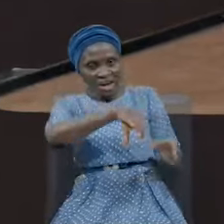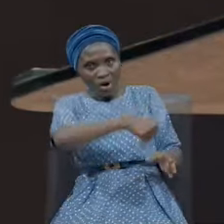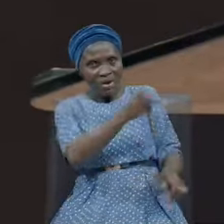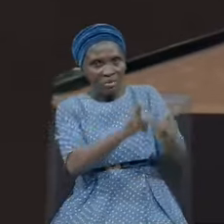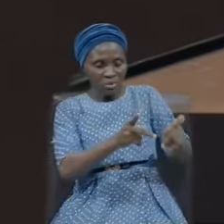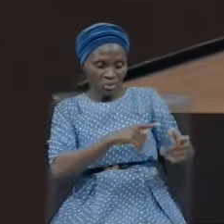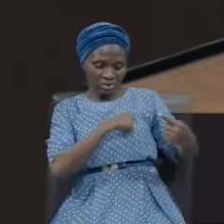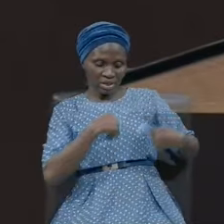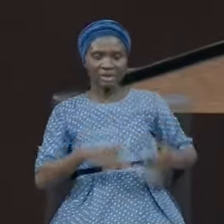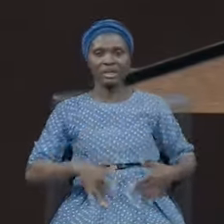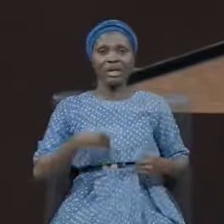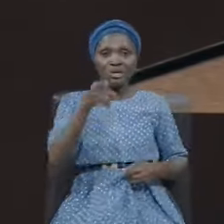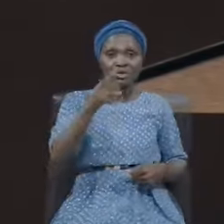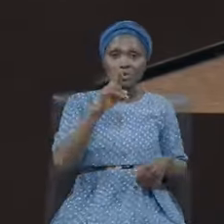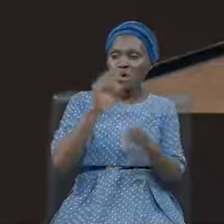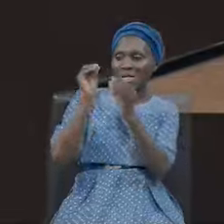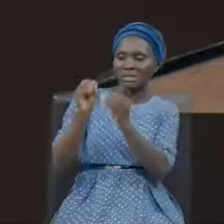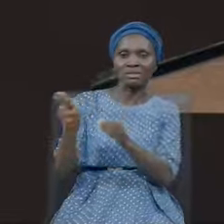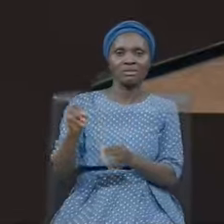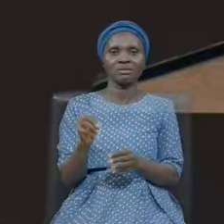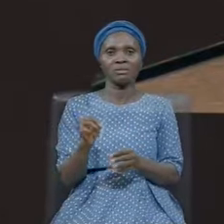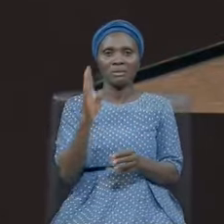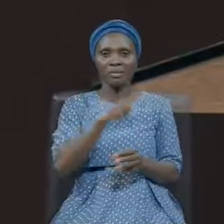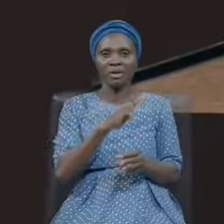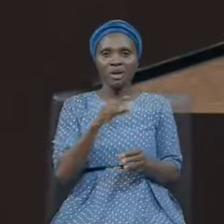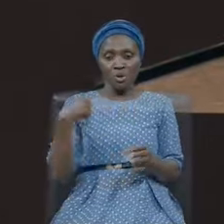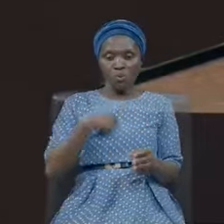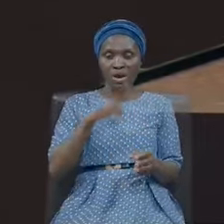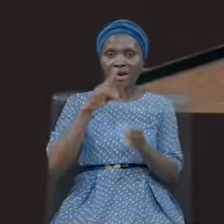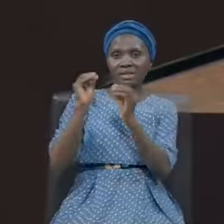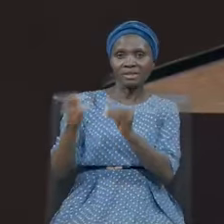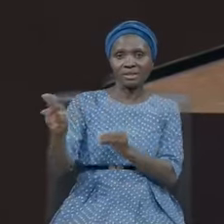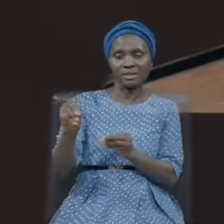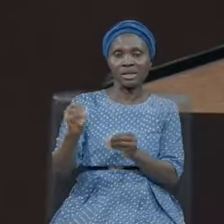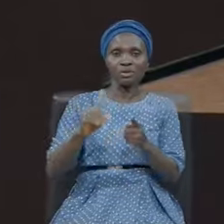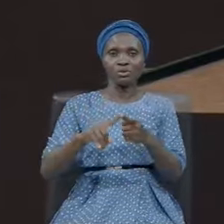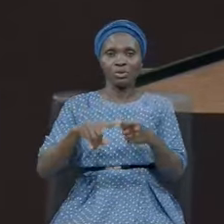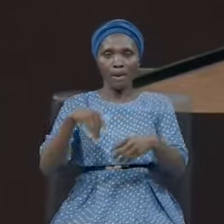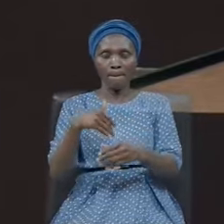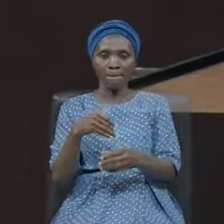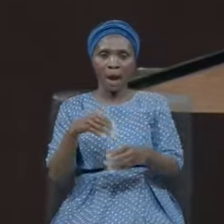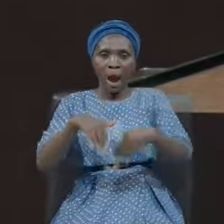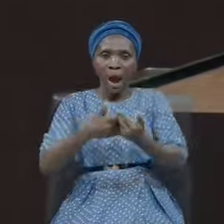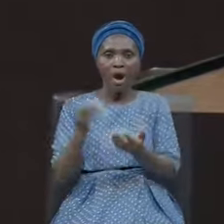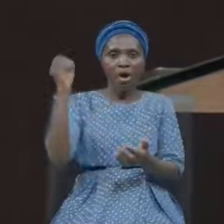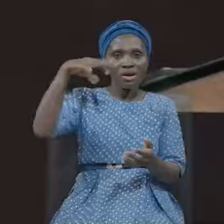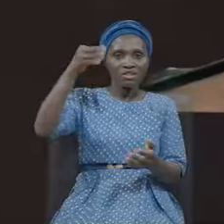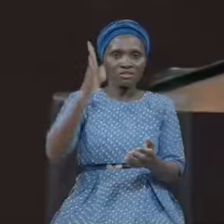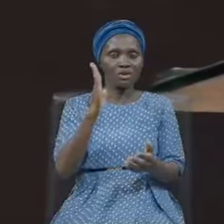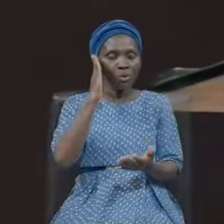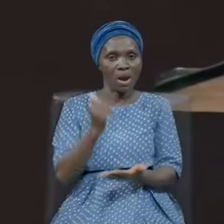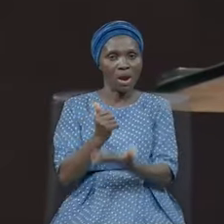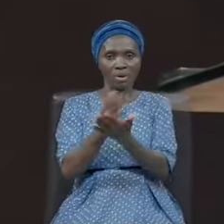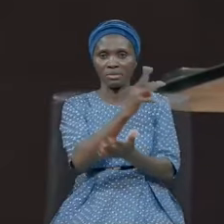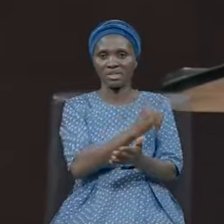renverser. Nous leur montrons comment la grâce de Dieu peut les rendre justes. Et toi, tu les influences par